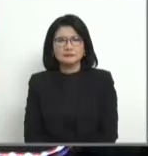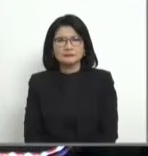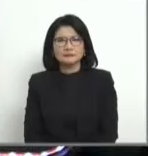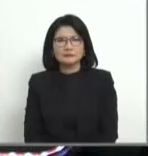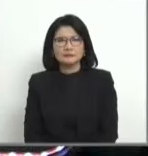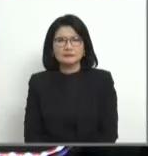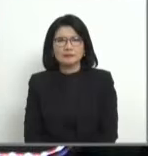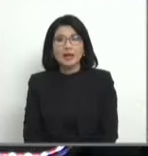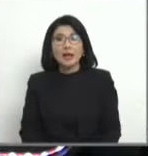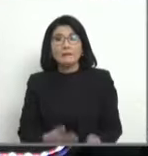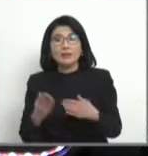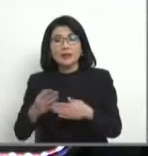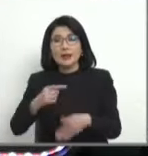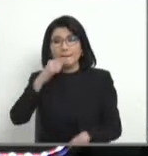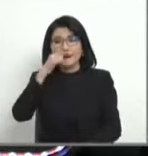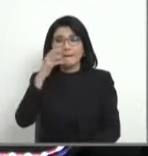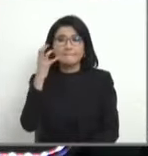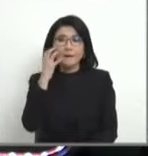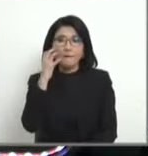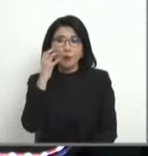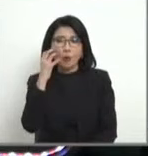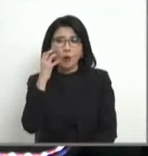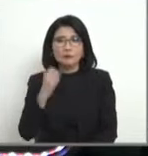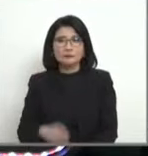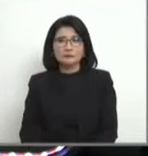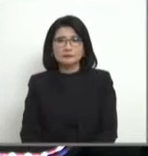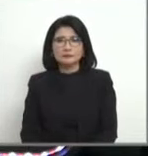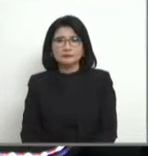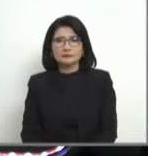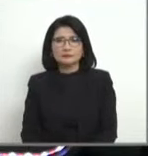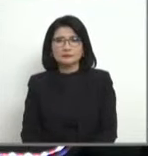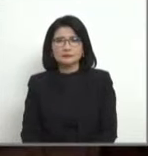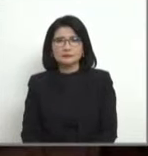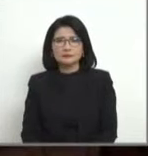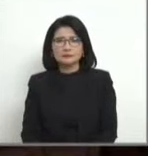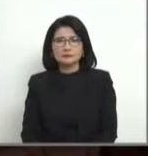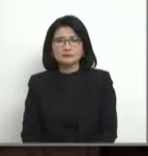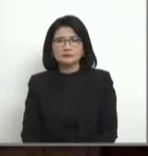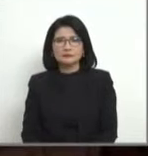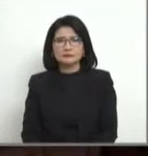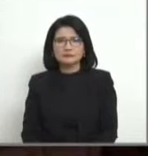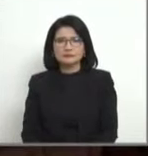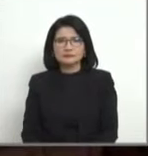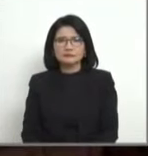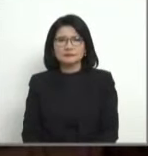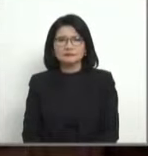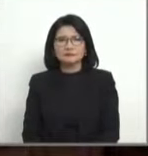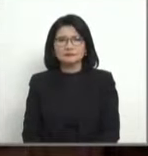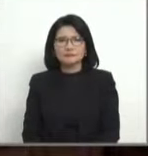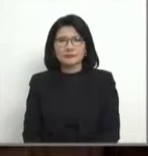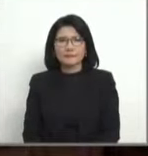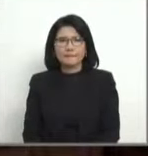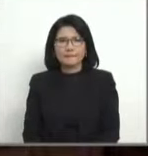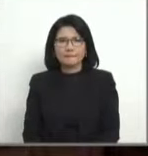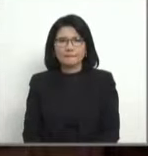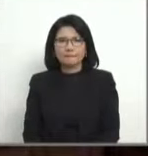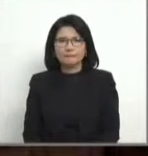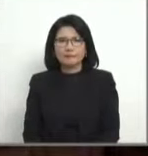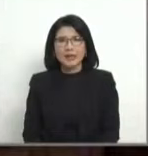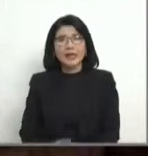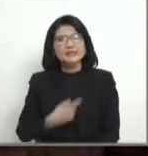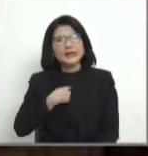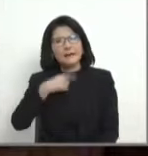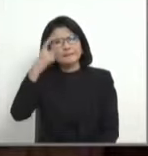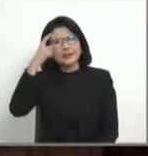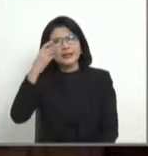Kami persilakan kepada Bapak Prabowo untuk langsung menanggapi jawaban dari Bapak Anies Baswedan. Waktu Bapak 1 menit. Baik, saya kira Pak Anies, saya kira masalahnya